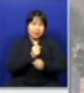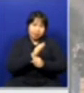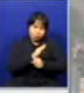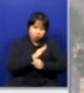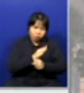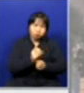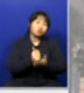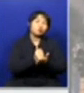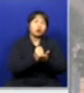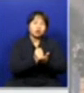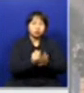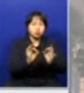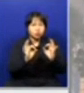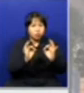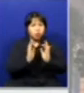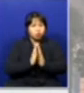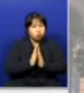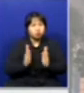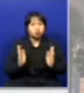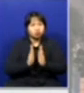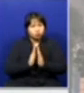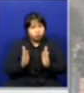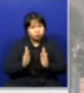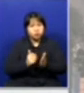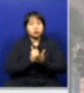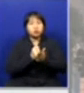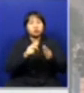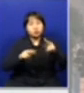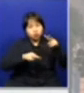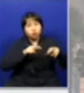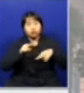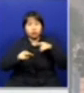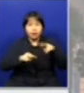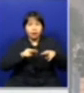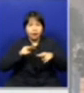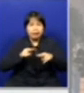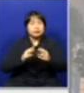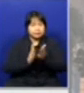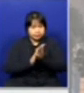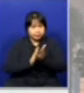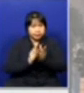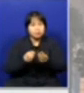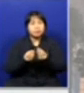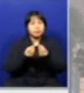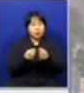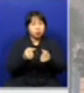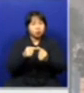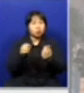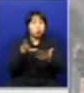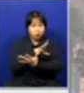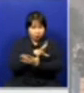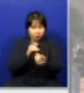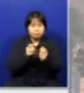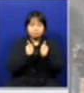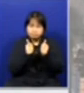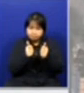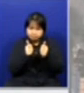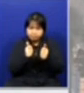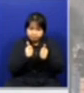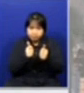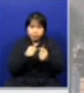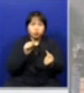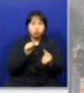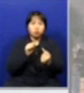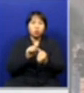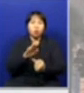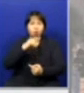กันที่ท่านยังดูแลเป็นขอชื่นชมมันเป็นวัฒนธรรมที่ดีงามของ